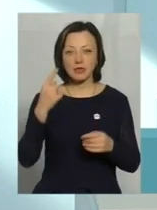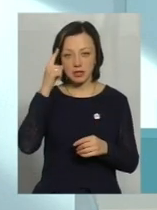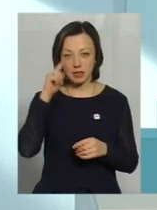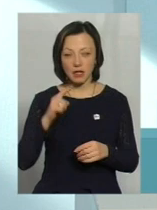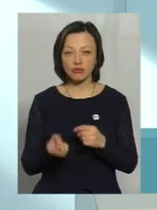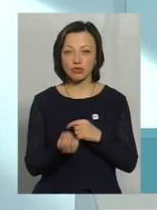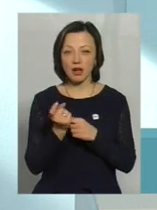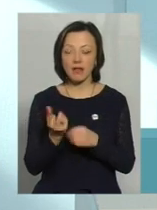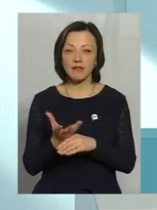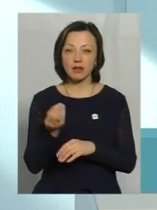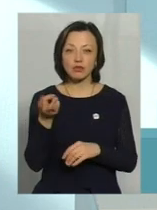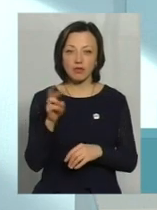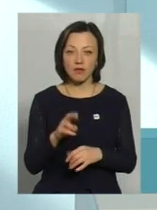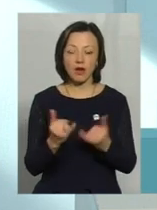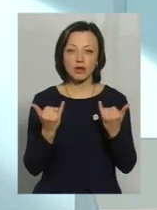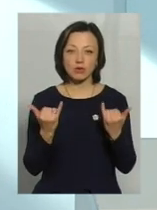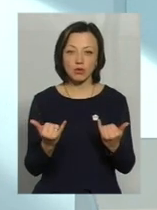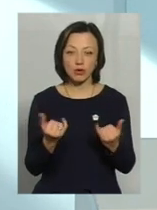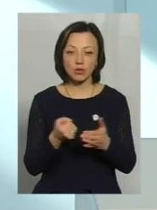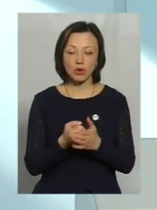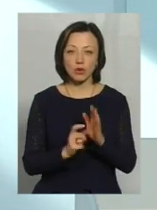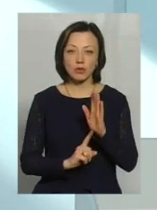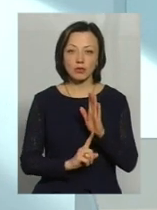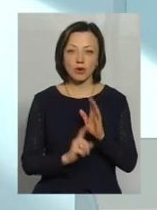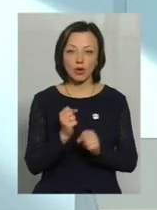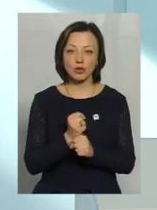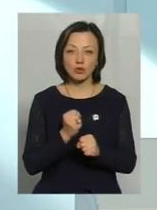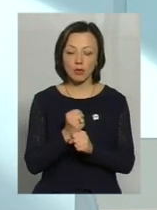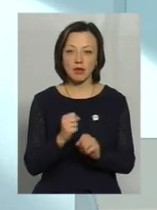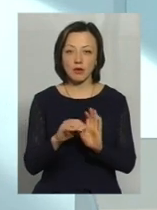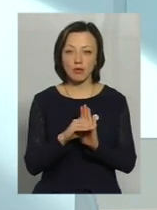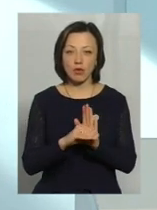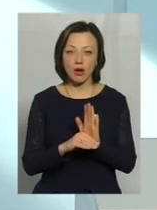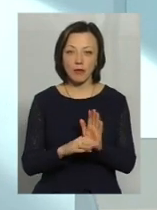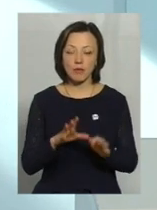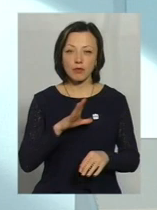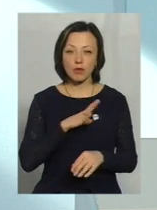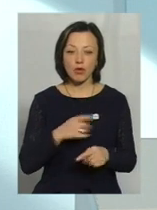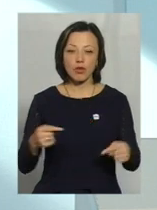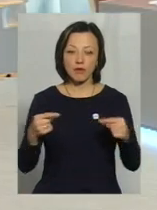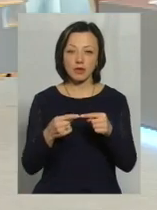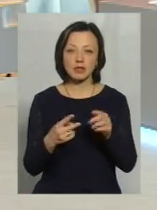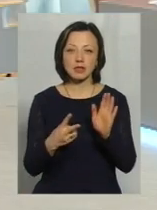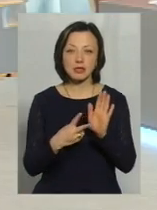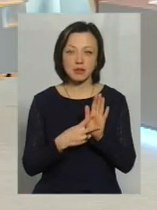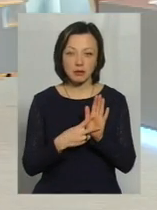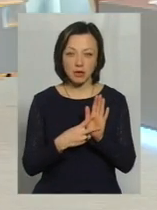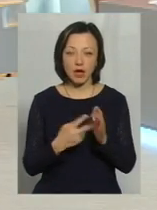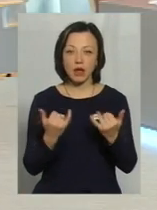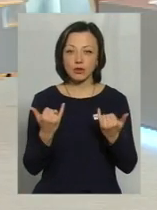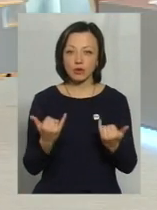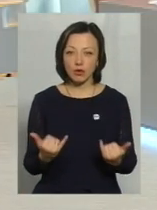джерела фінансування сьогодні до початку, до розроблення програми, їх було визначено 7. От,